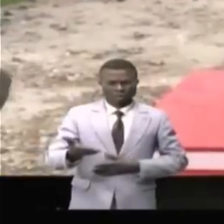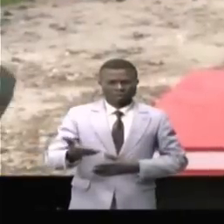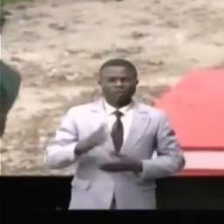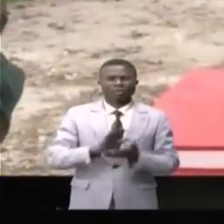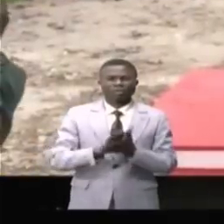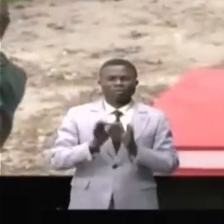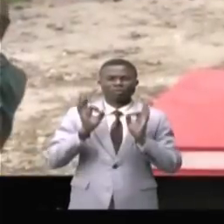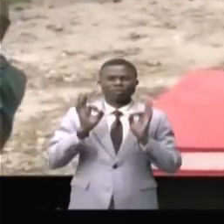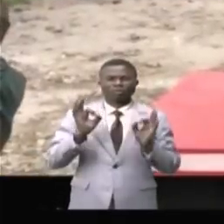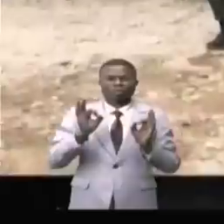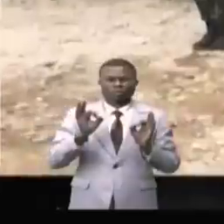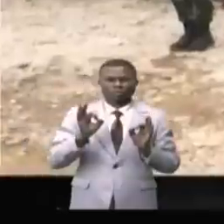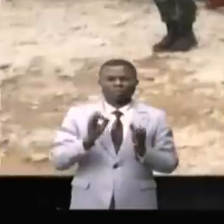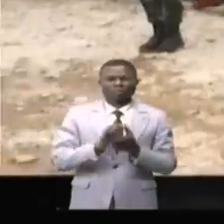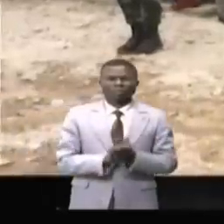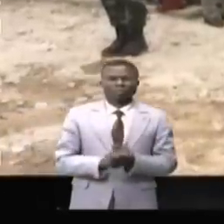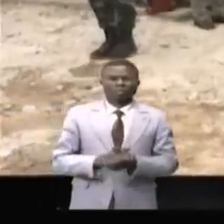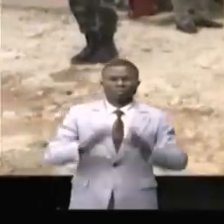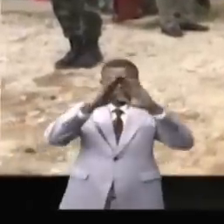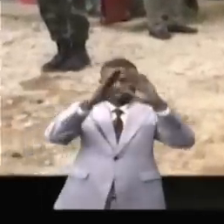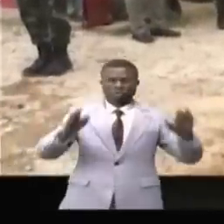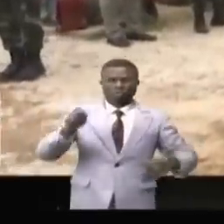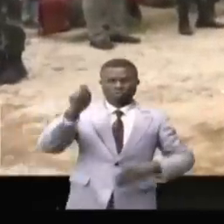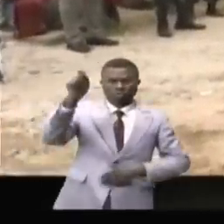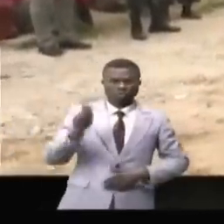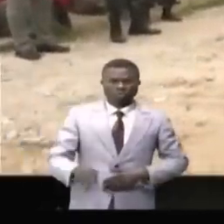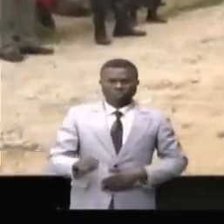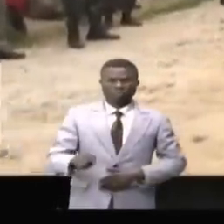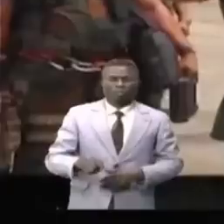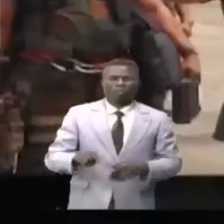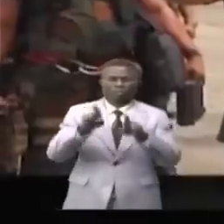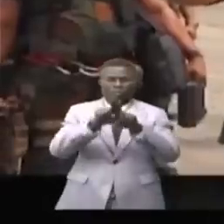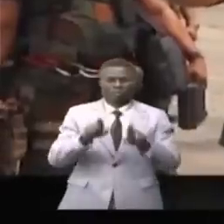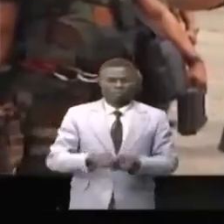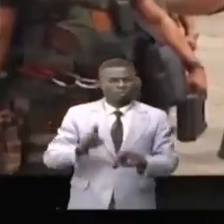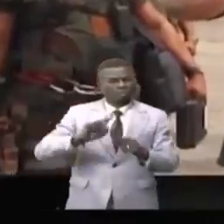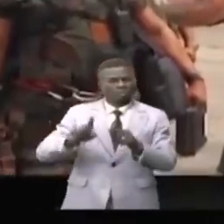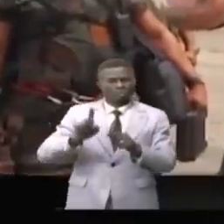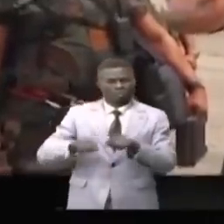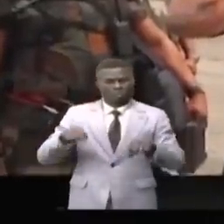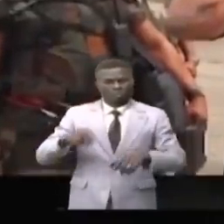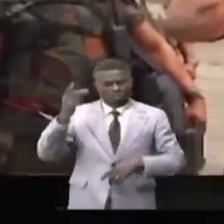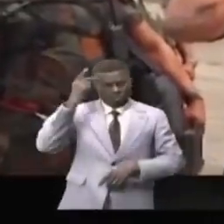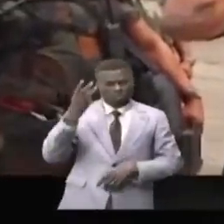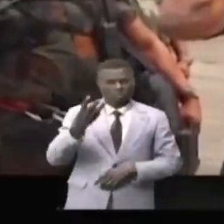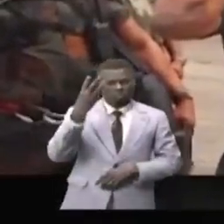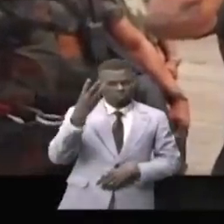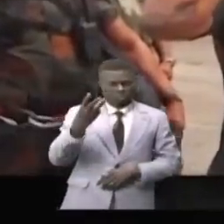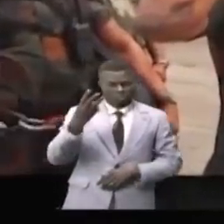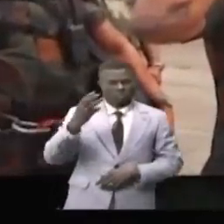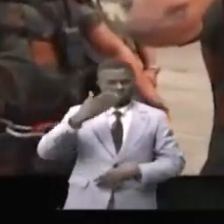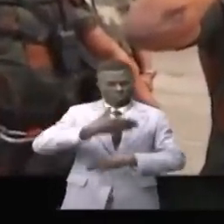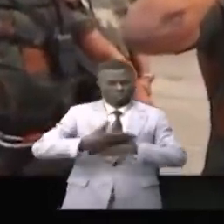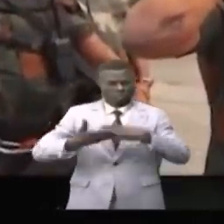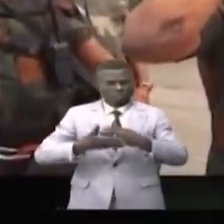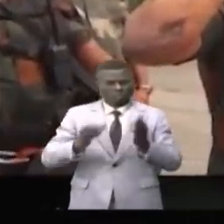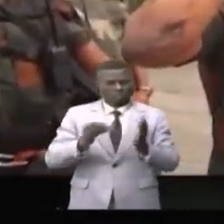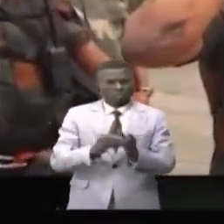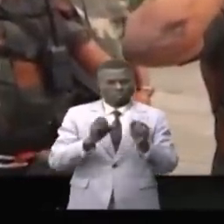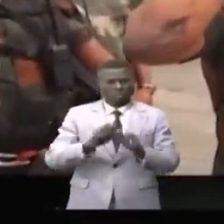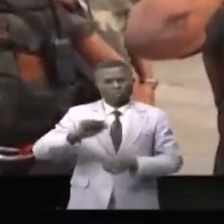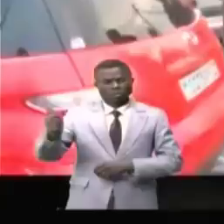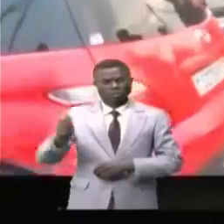À titre exemplatif, les camps militaires Tchatchi, Kokolo, Loano à Kinshasa, la capitale, mais aussi ailleurs, en